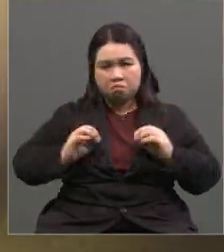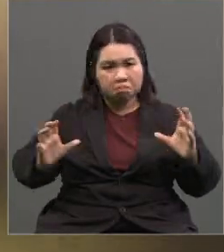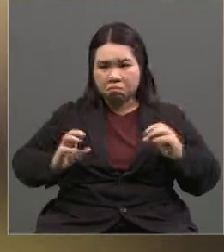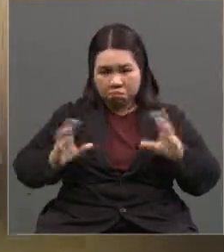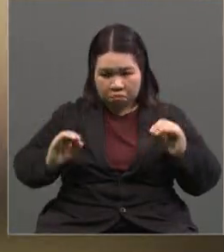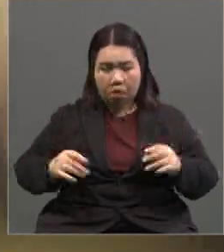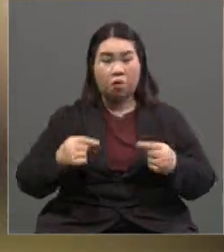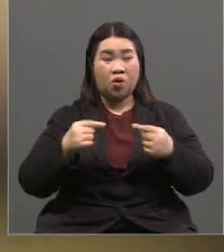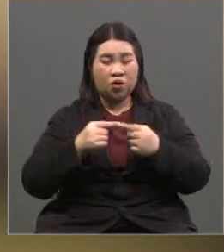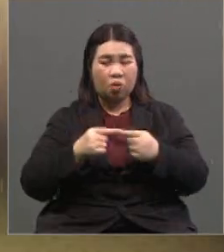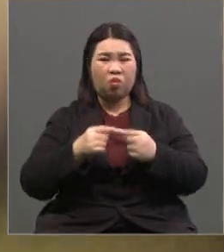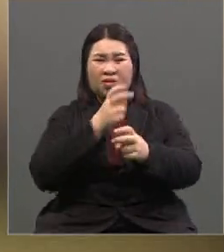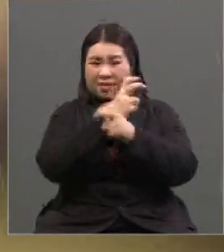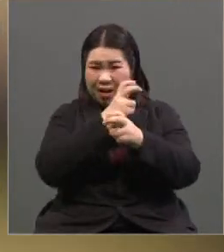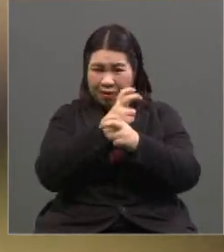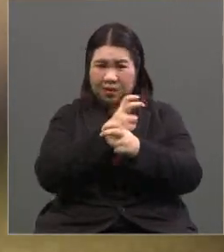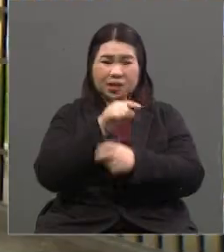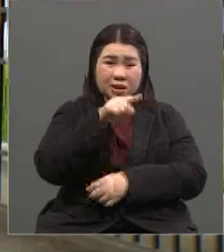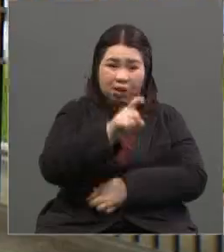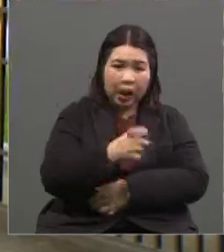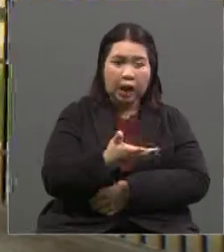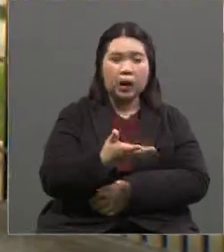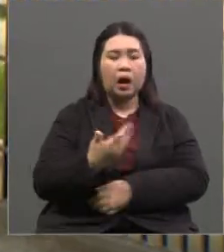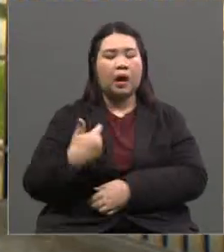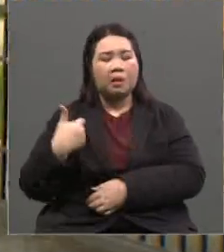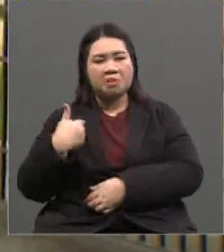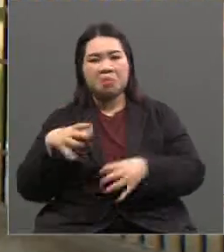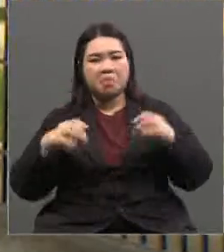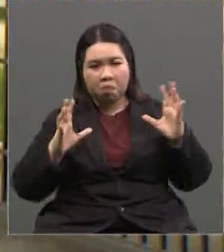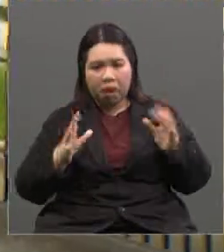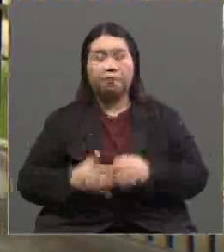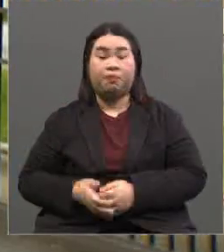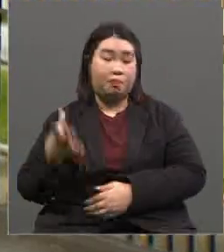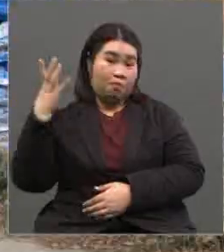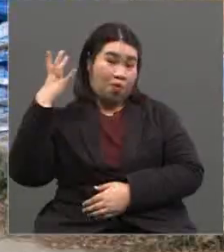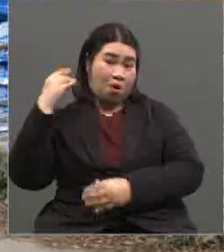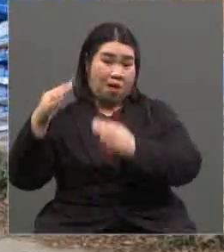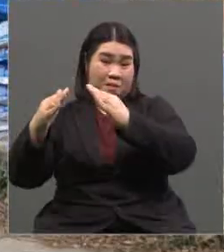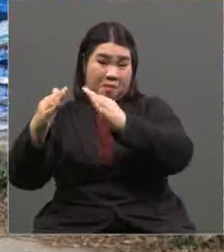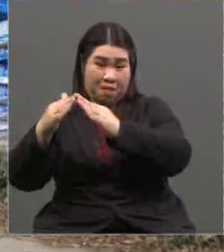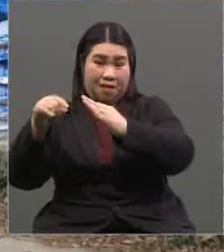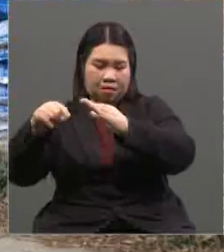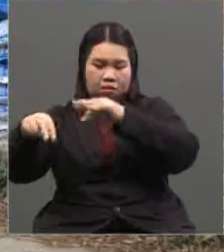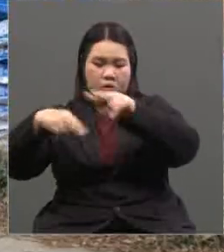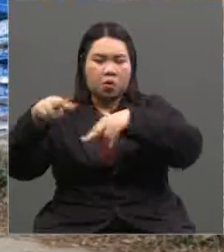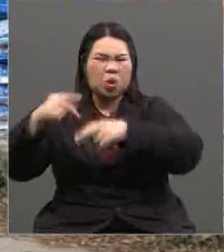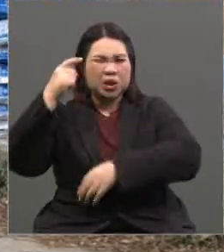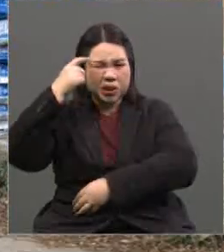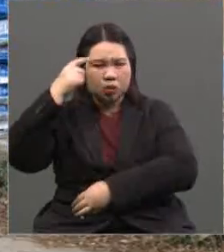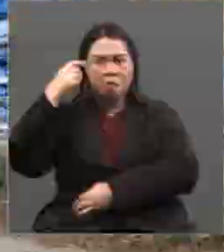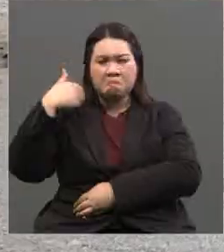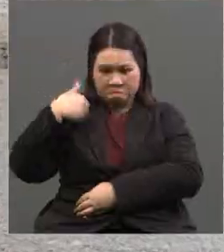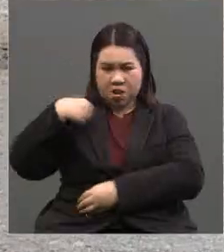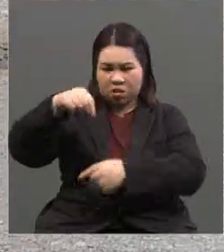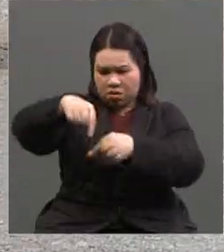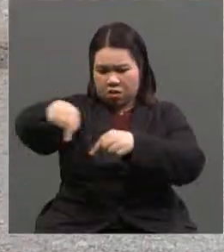ช้สารไซยาไนด์ขณะเดียวกันนะครับเมื่อวานนี้เจ้าหน้าที่ก็ทำการค้นบ้านของแอมอีกรอบเพราะเชื่อว่ายังมีสารบางส่วนอยู่ที่บ้าน